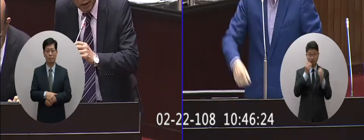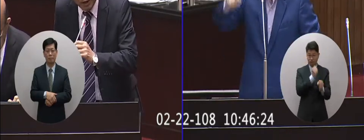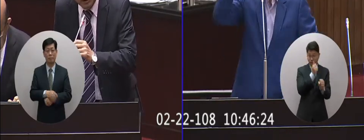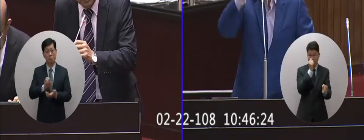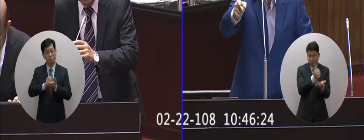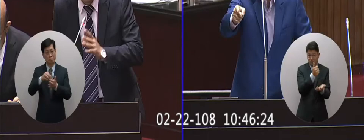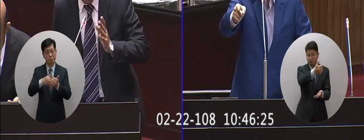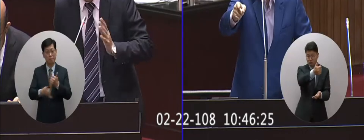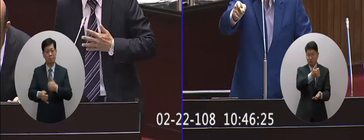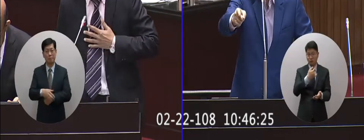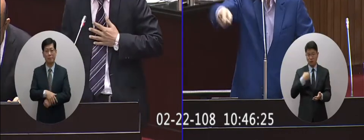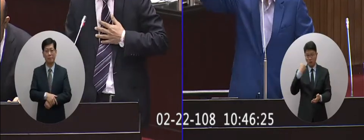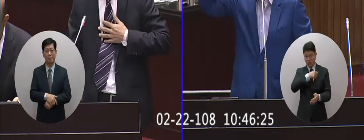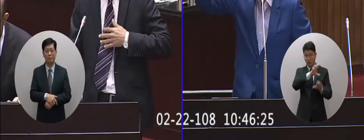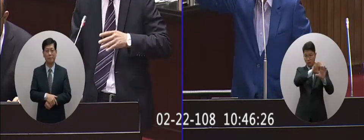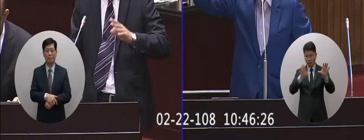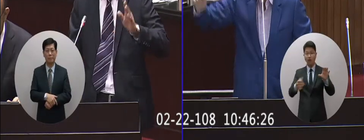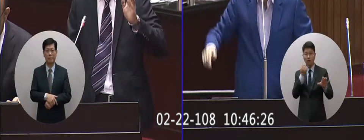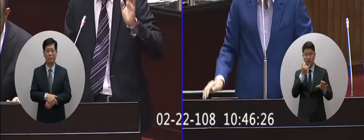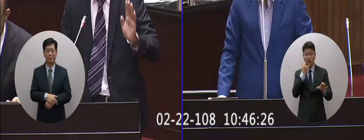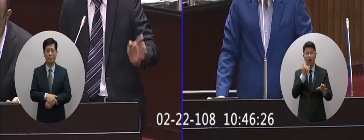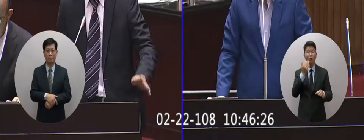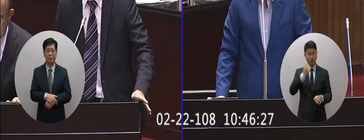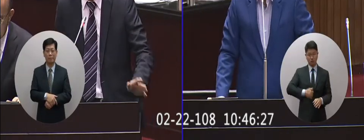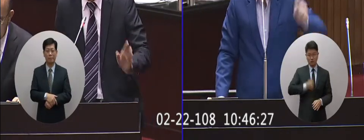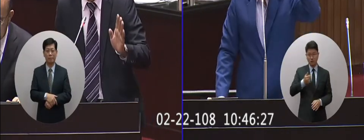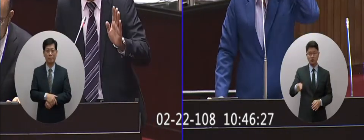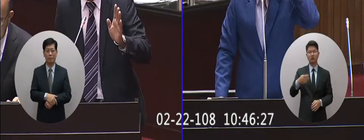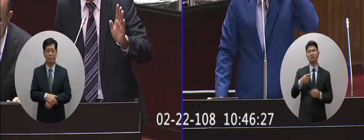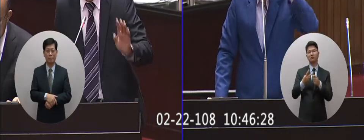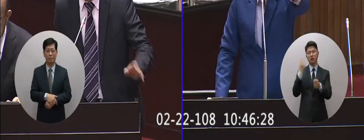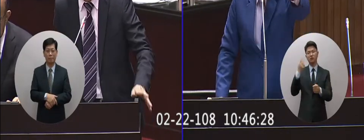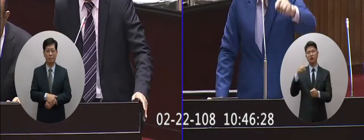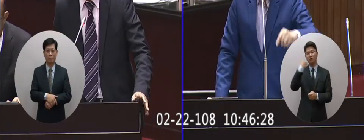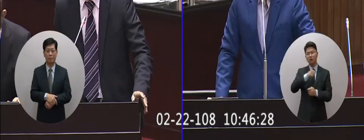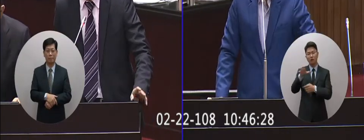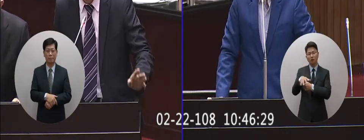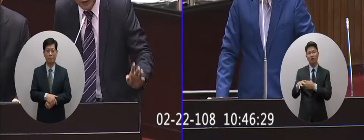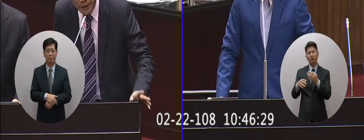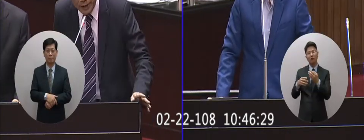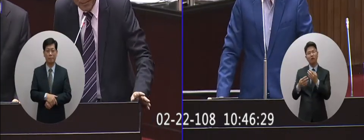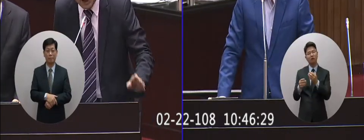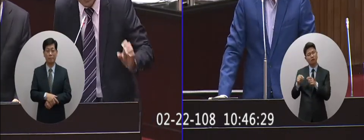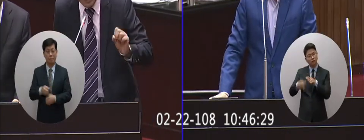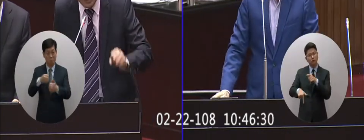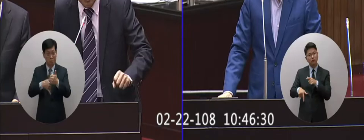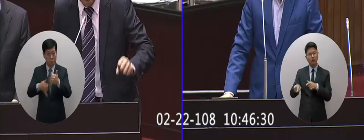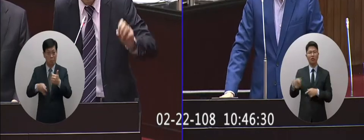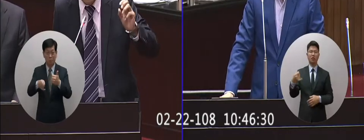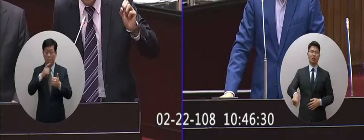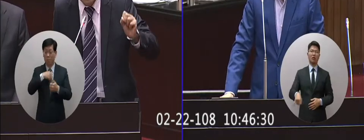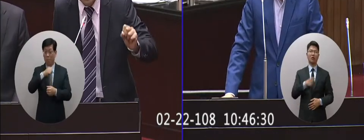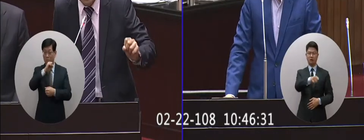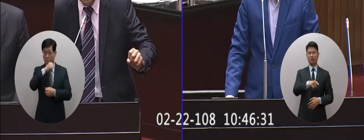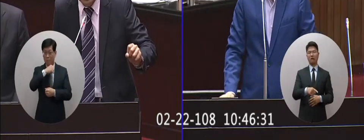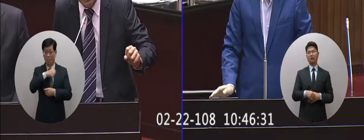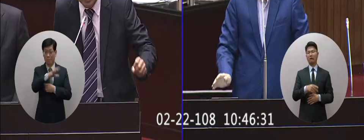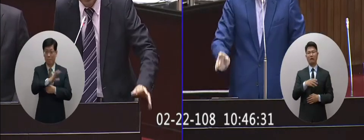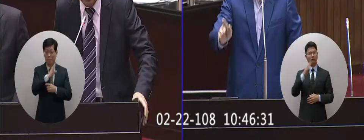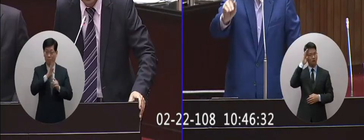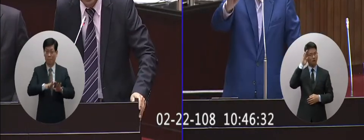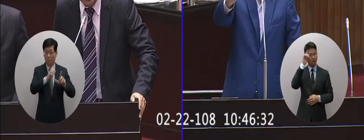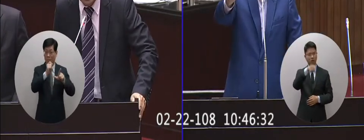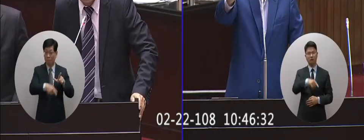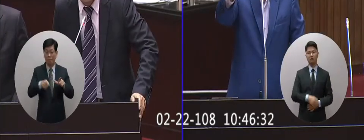跟委员报告。 如果是这个逻辑，2年前的台农发为什么现在那么惨？ 委员，你把台农发跟一个